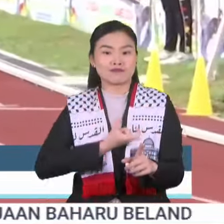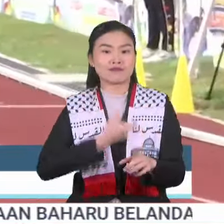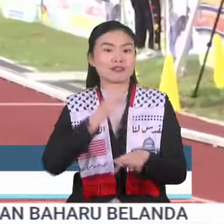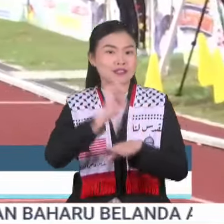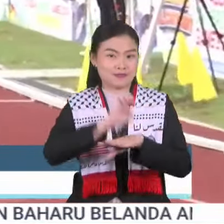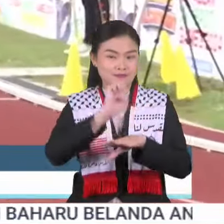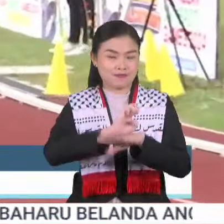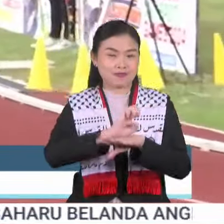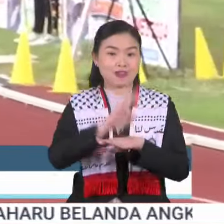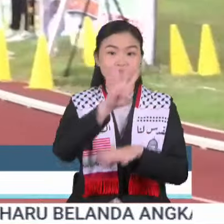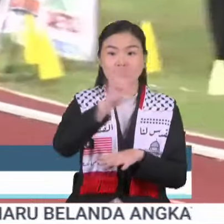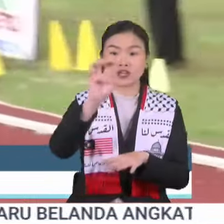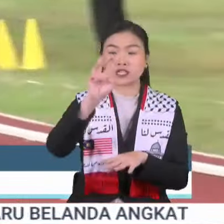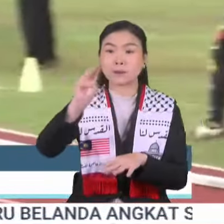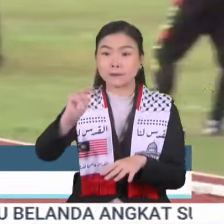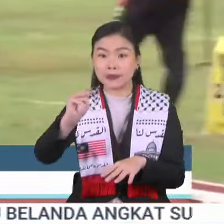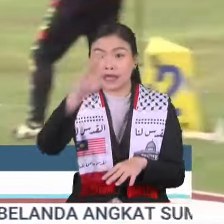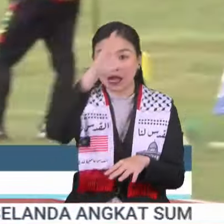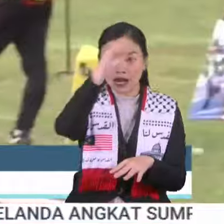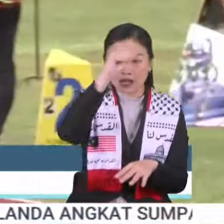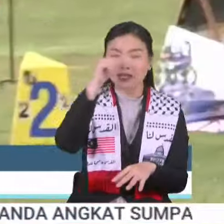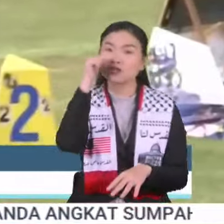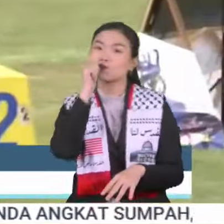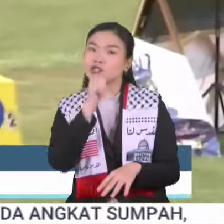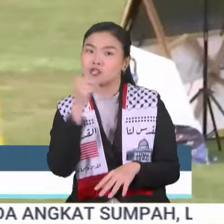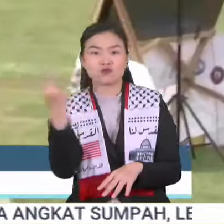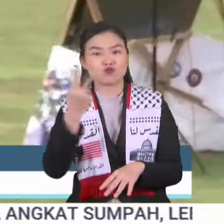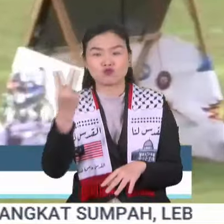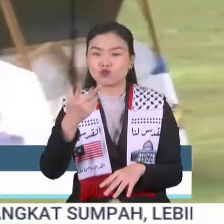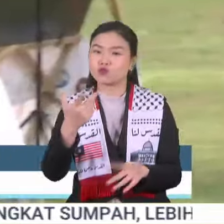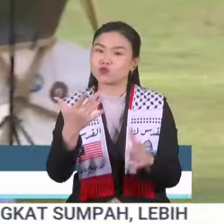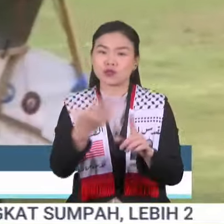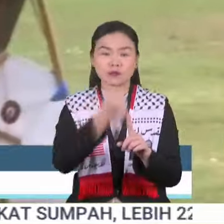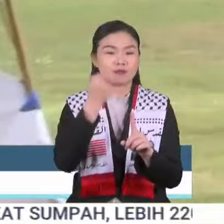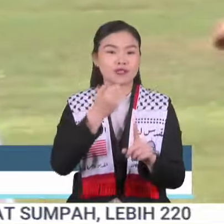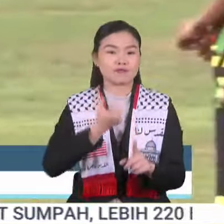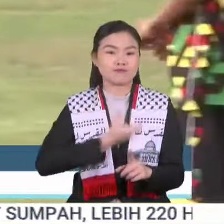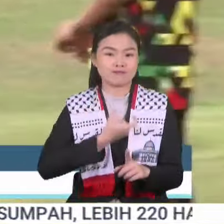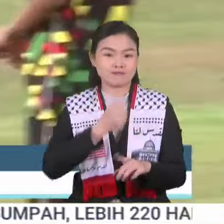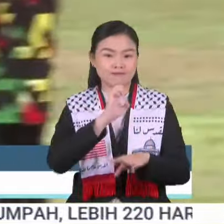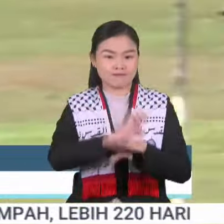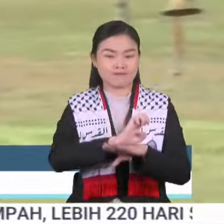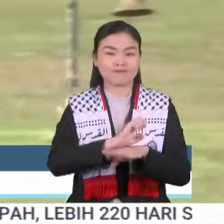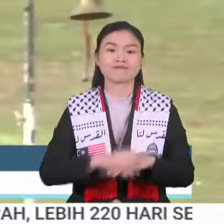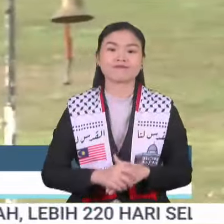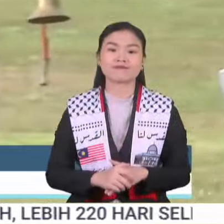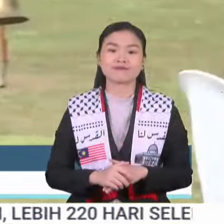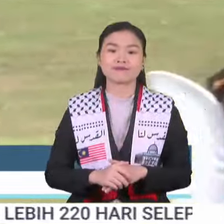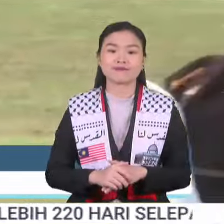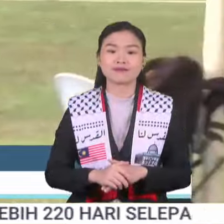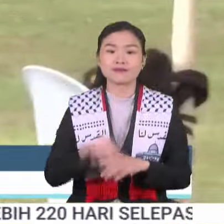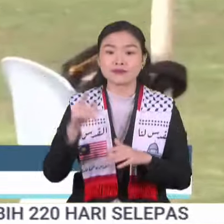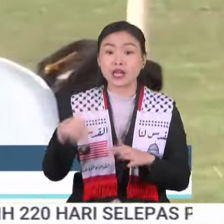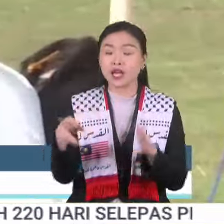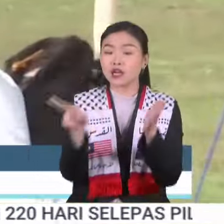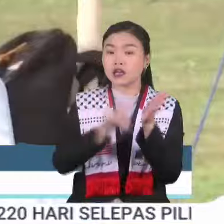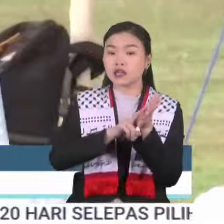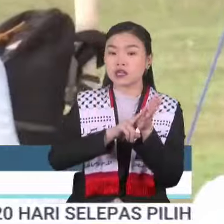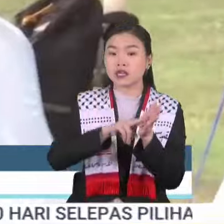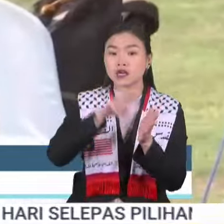akhir 400 meter lelaki dan wanita. Dalam saingan 400 meter tersebut, Umar menamatkan aksi dengan